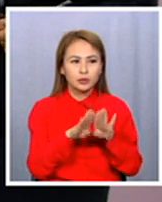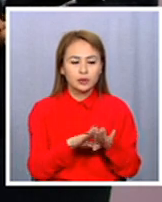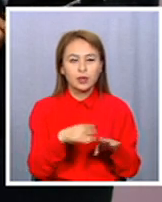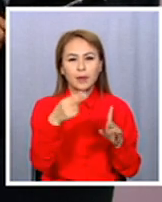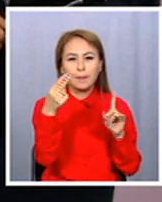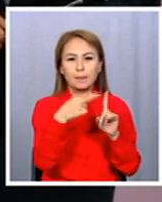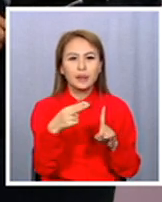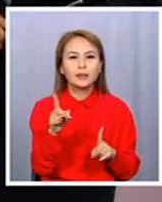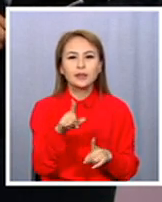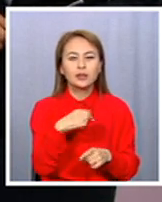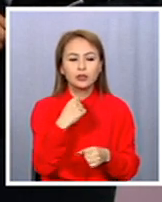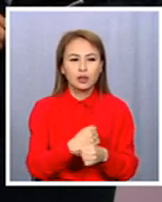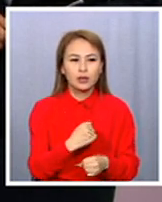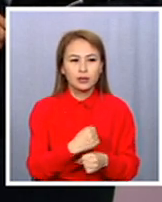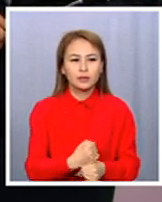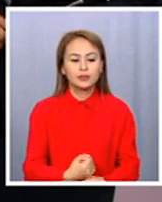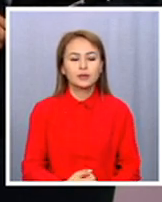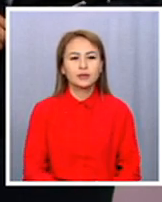неден құралған?